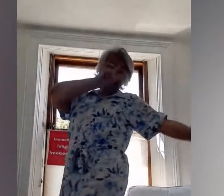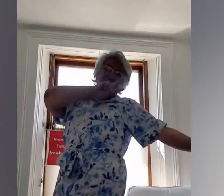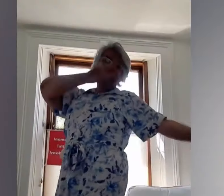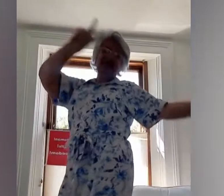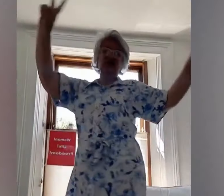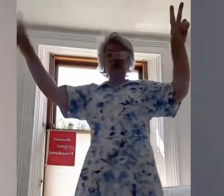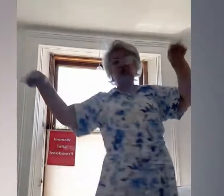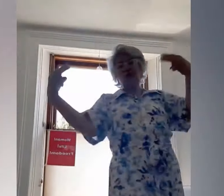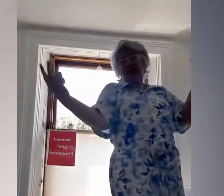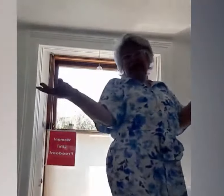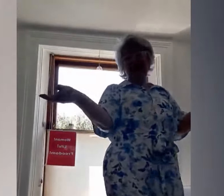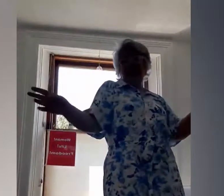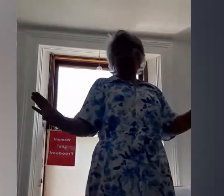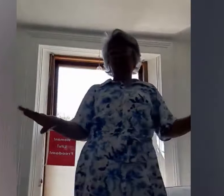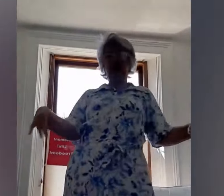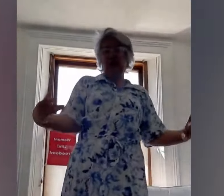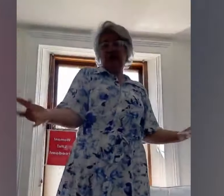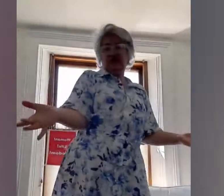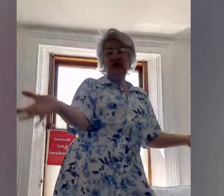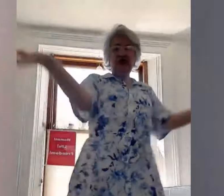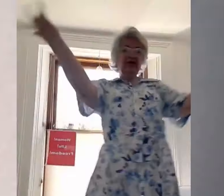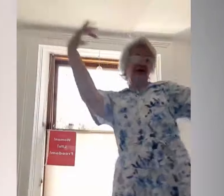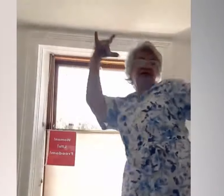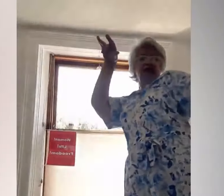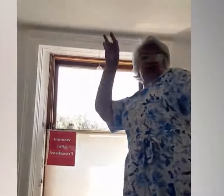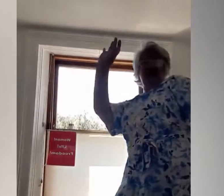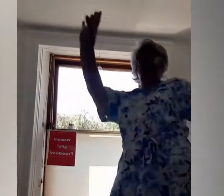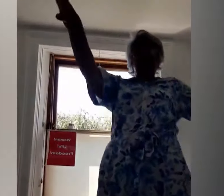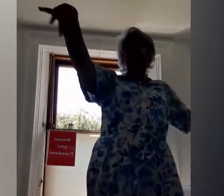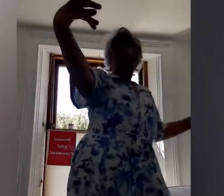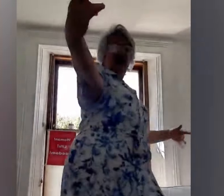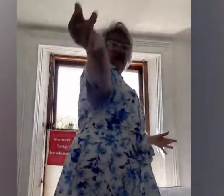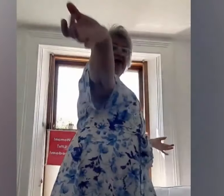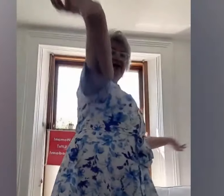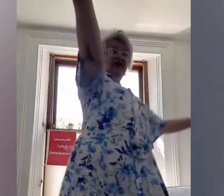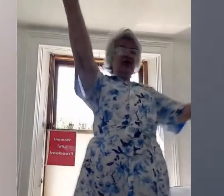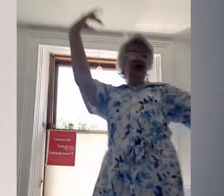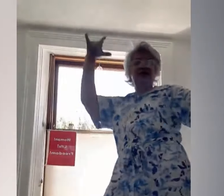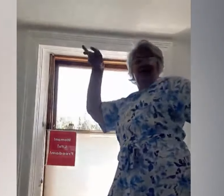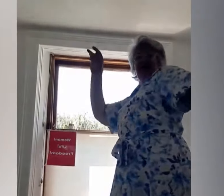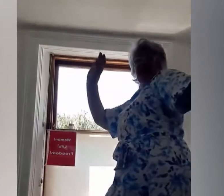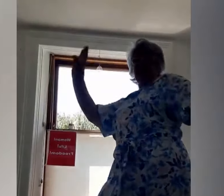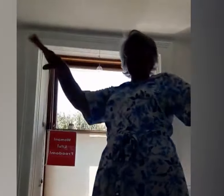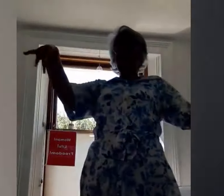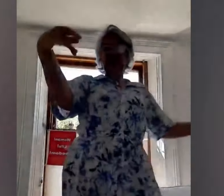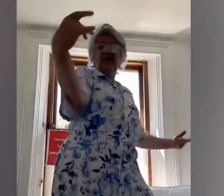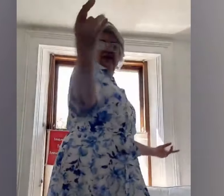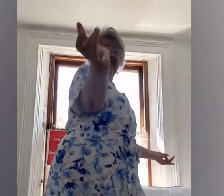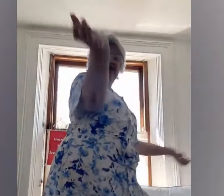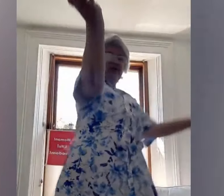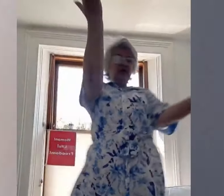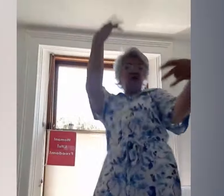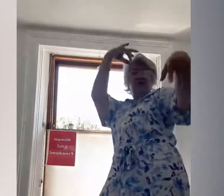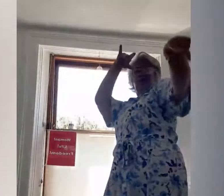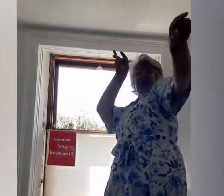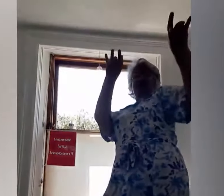Όμως τα μέσα κοινωνικής δικτύωσης είναι γεμάτα βίντεο με Ιρανές που ζουν στο εξωτερικό, οι οποίες δεν κρύβουν τη χαρά τους. Όπως αυτή